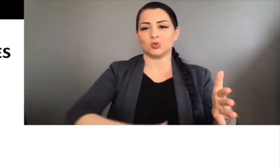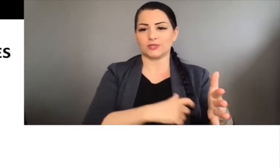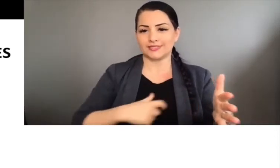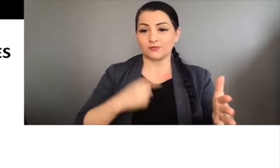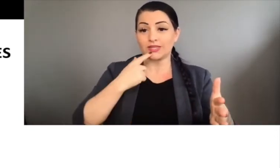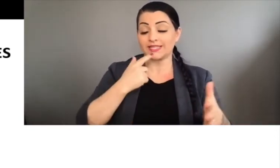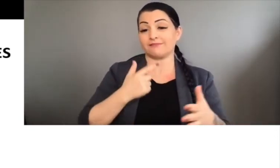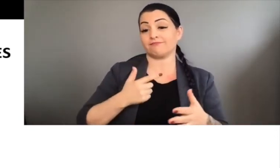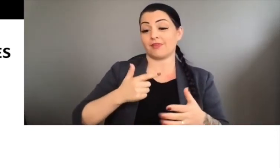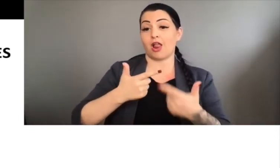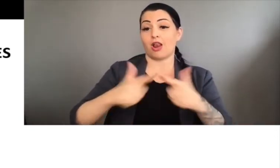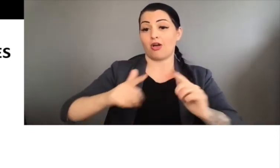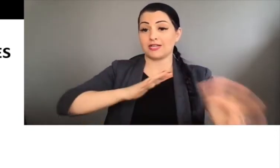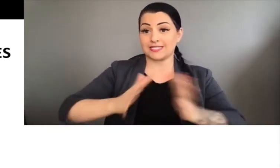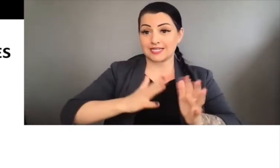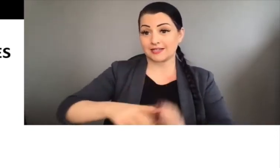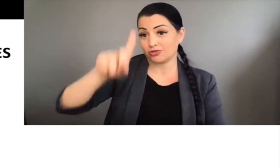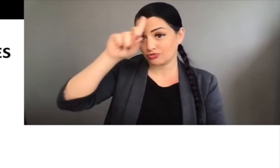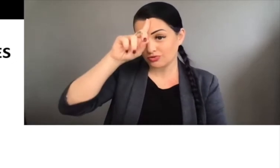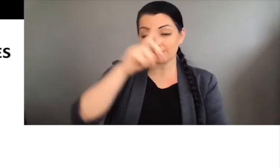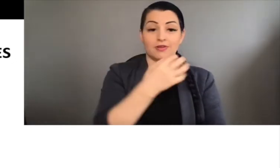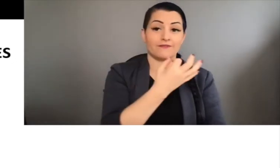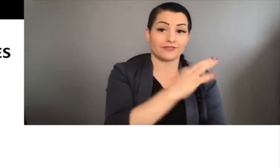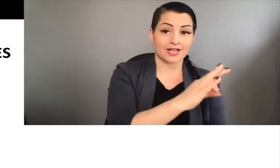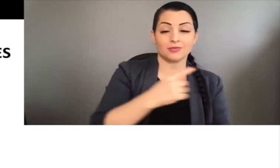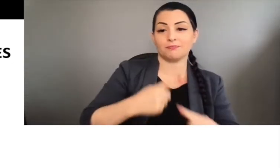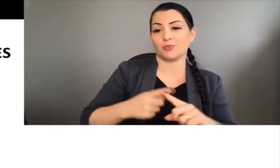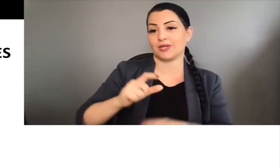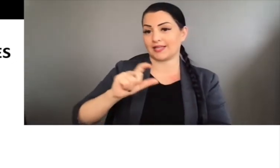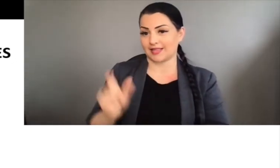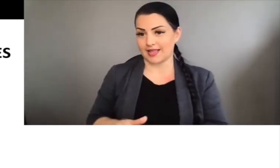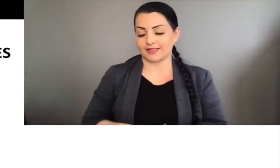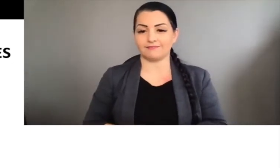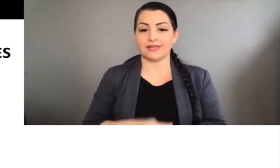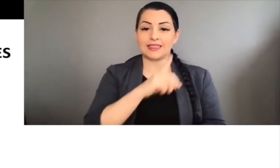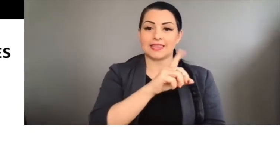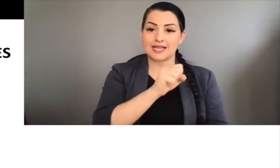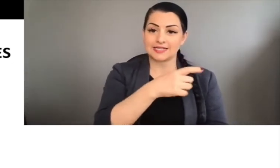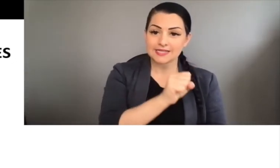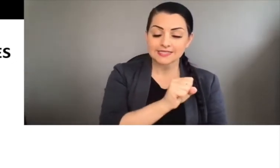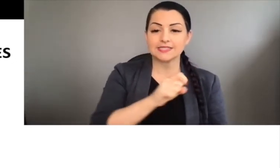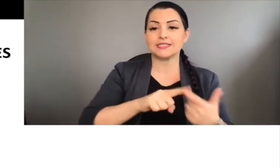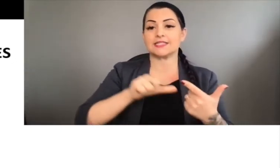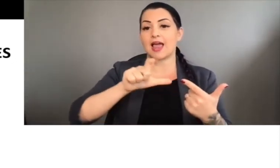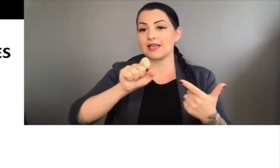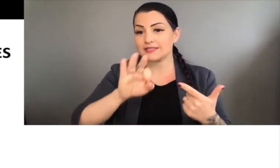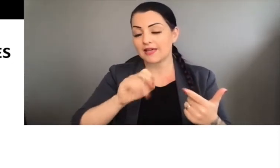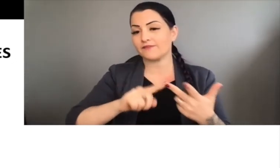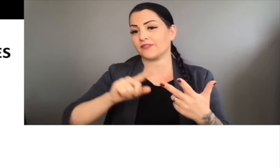que ce soit en langue des signes française, en langue des signes allemande ou en langue des signes italienne, DSGS,